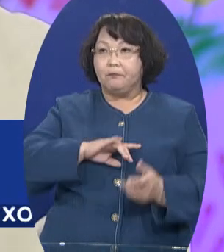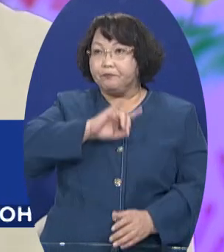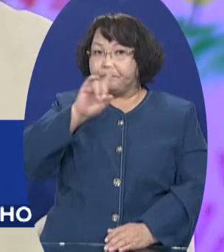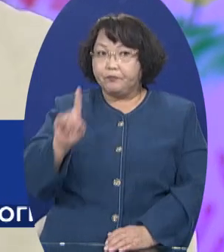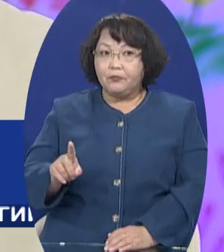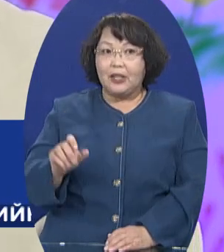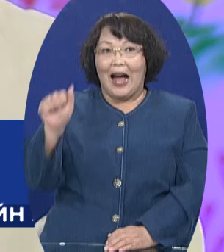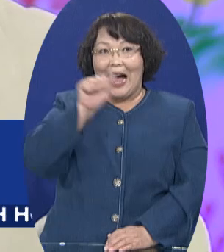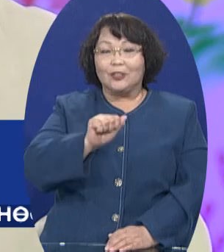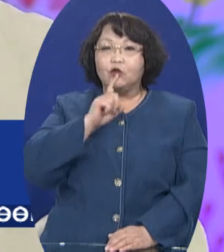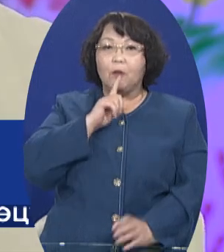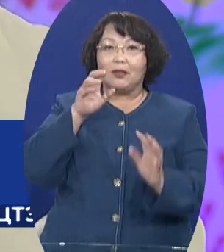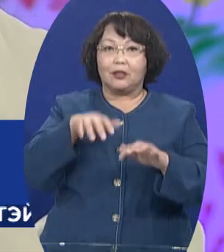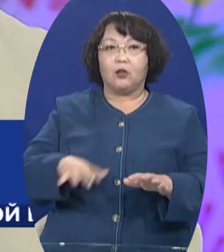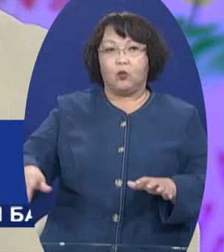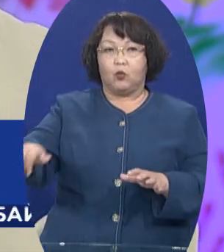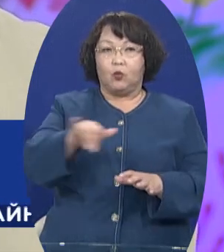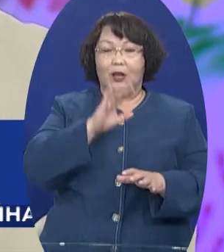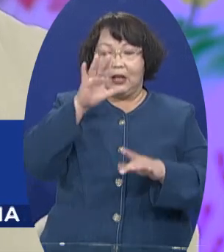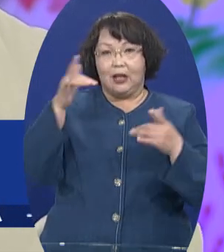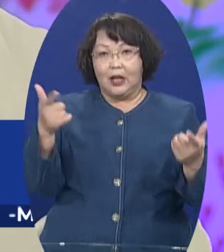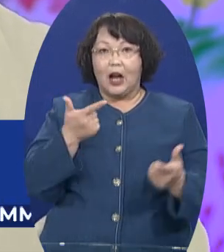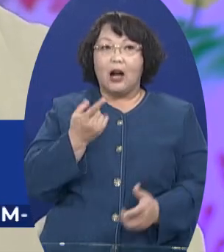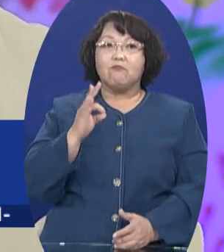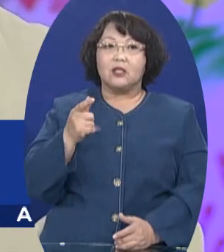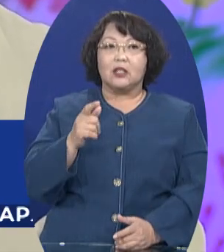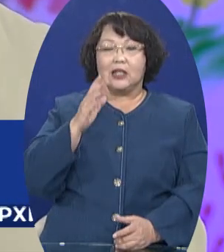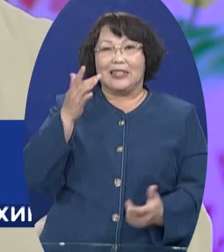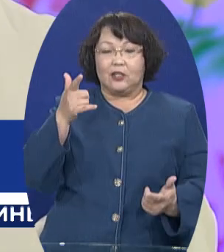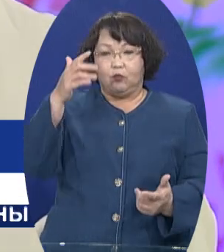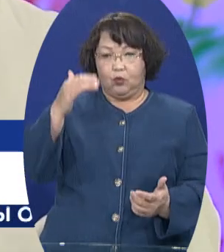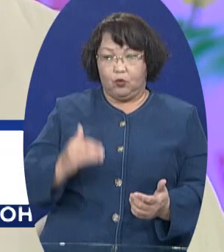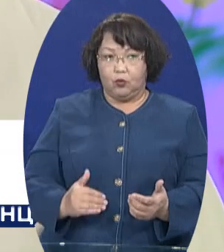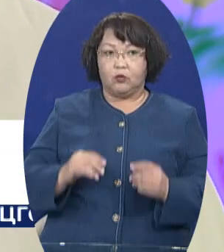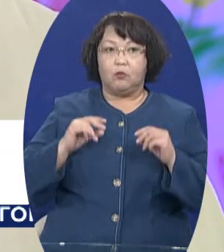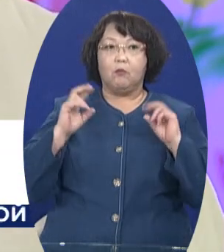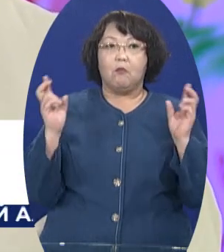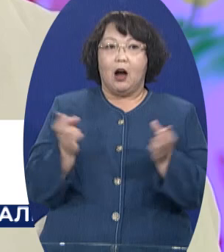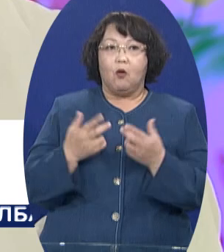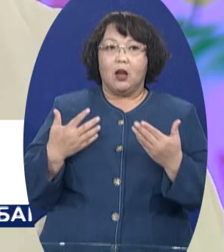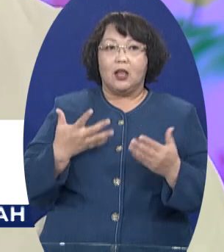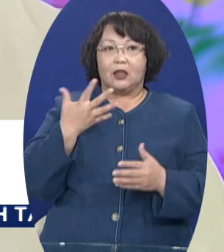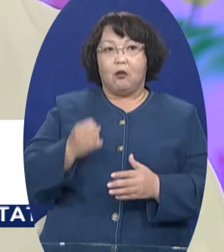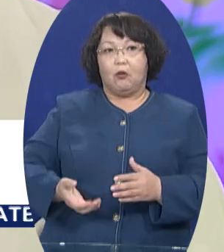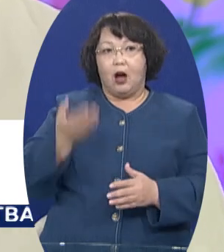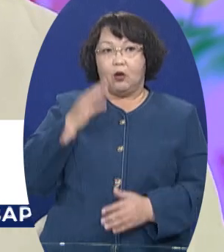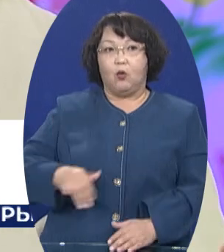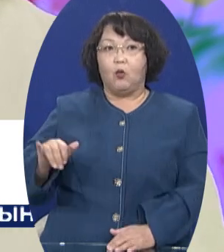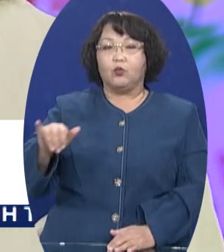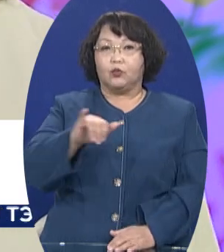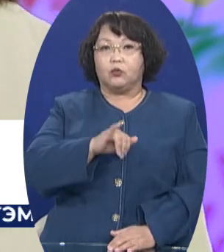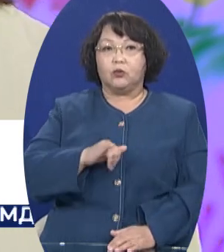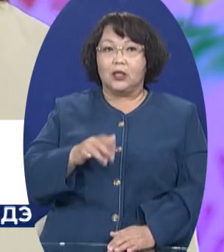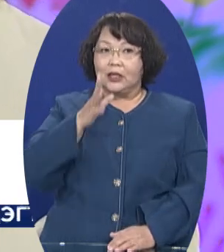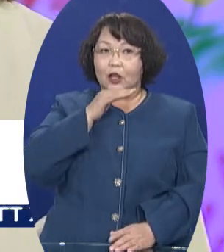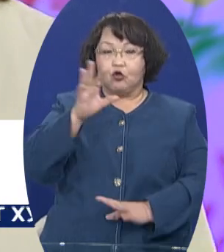буюу Аз намхан төлөө орнуудын амшиг эрсдлийг бууруулах сайдрын багч болгоно гэдэг. За тэгээд тэнд дээр юу хэвэл 50 гаруй орны ерөнхийдөө бол нас насны